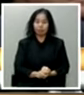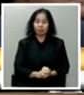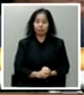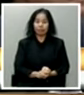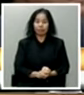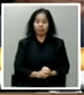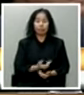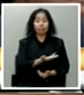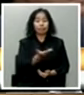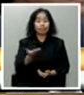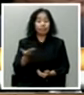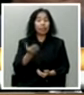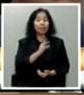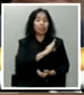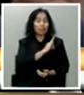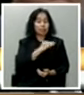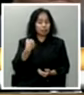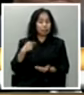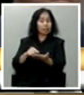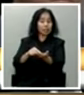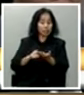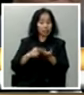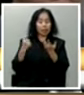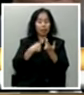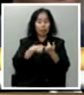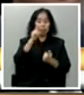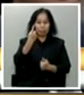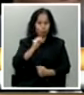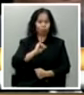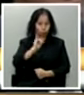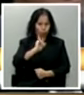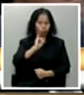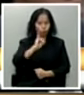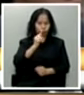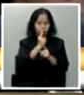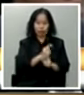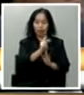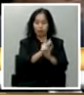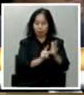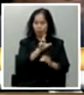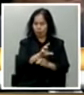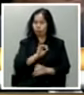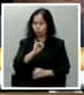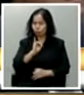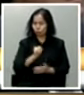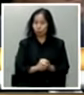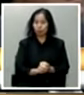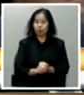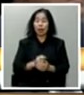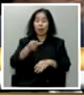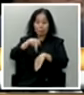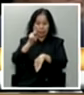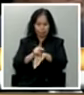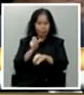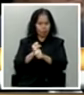เพื่อนสมาชิกเสนอให้มีการนับคะแนนใหม่นั้นชอบครับชอบด้วยข้อบังคับท่านประธานเองก็ปฏิบัติชอบด้วยข้อบังคับ